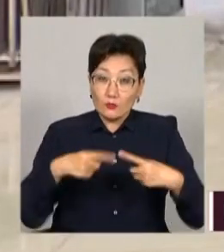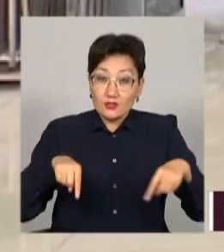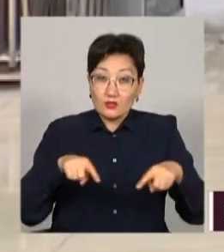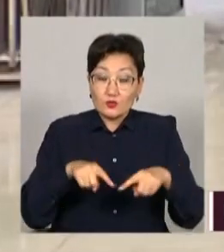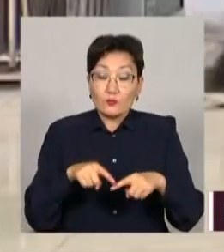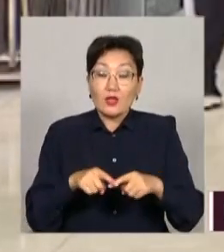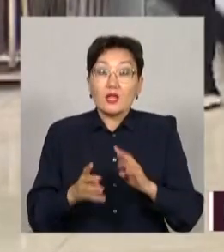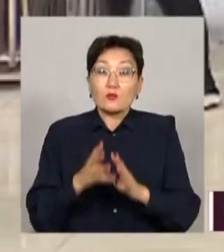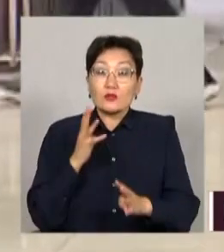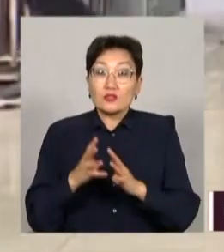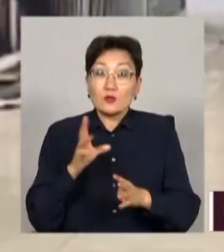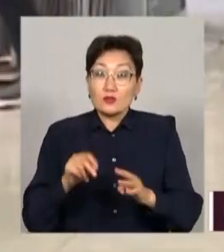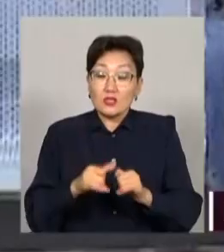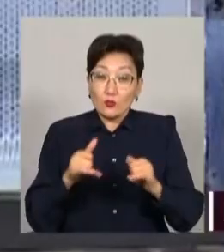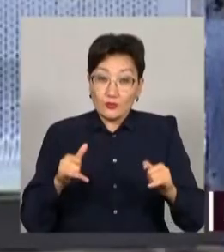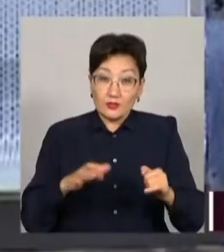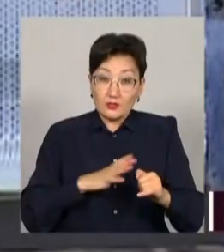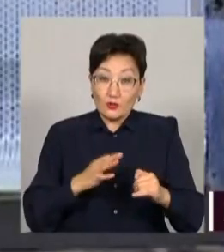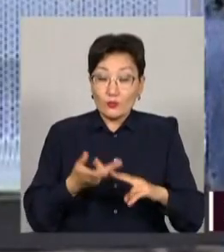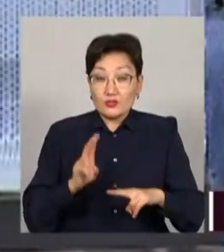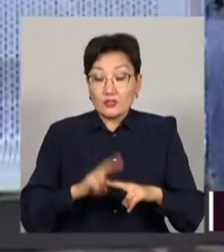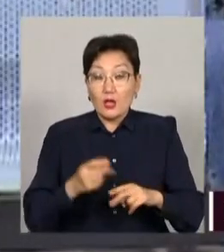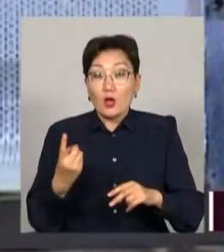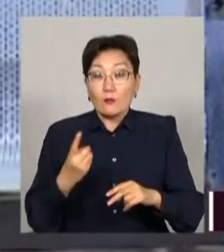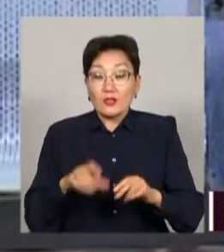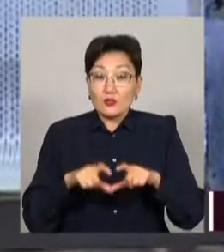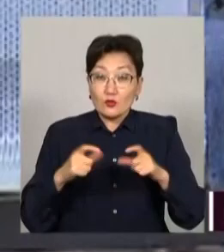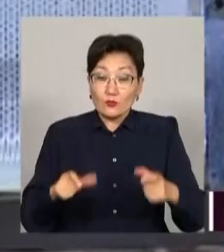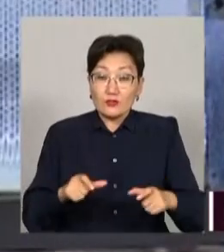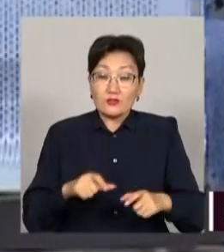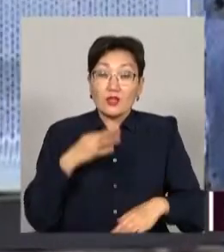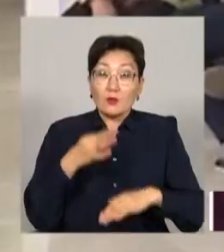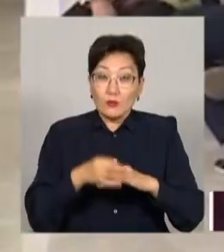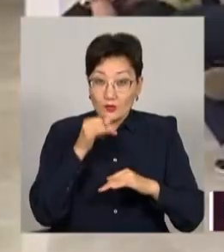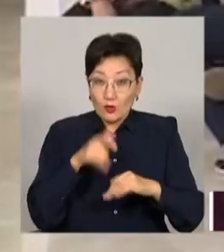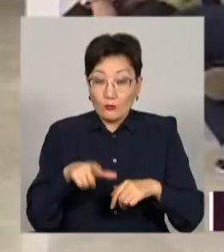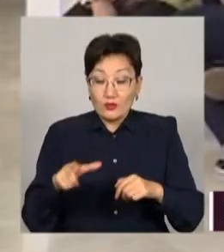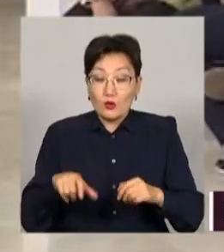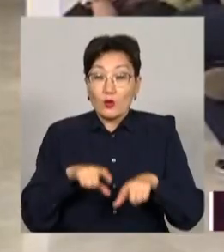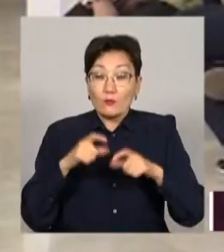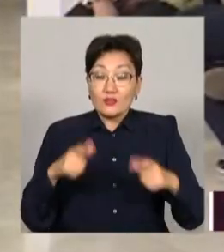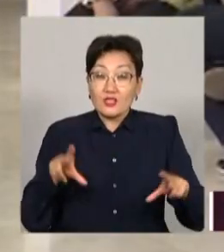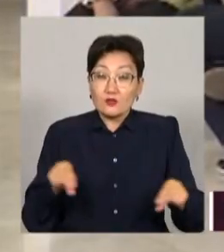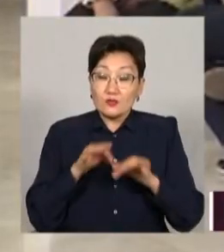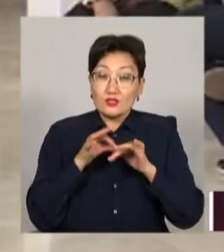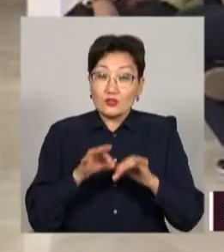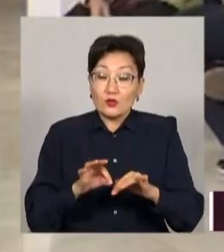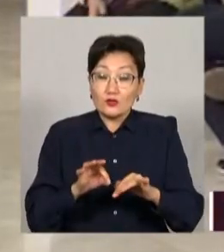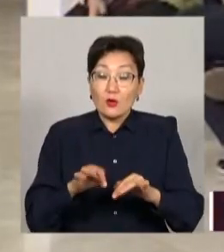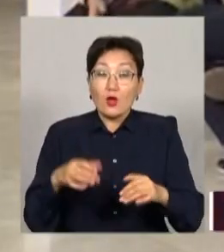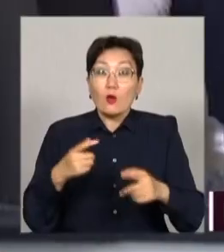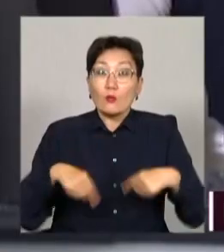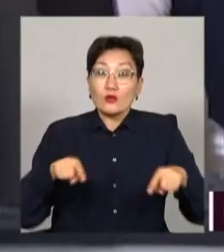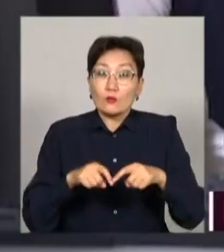орталықтарында кезекті көбейткенін айтады. Себебі бірінші емтиханнан сүрінген курсанттар сынақтан сәтті өткенше